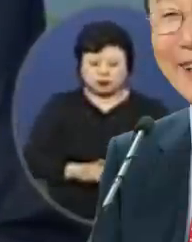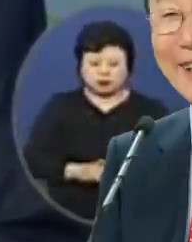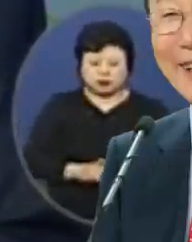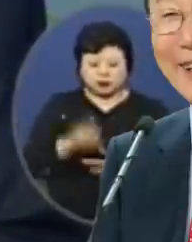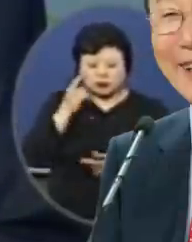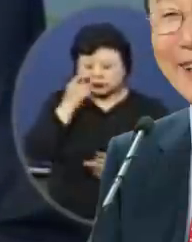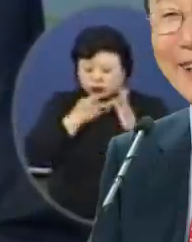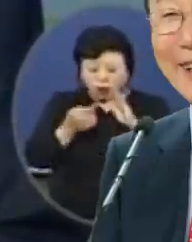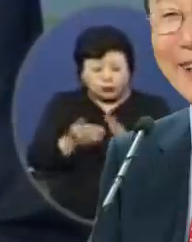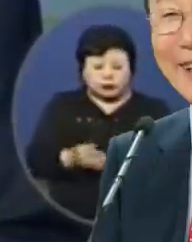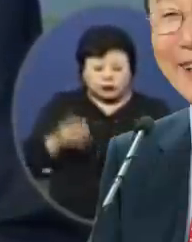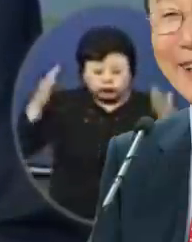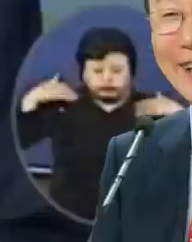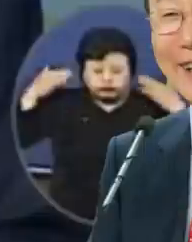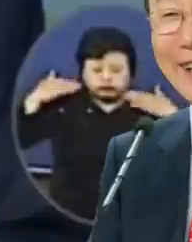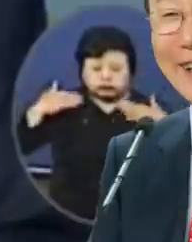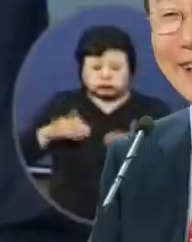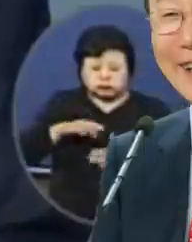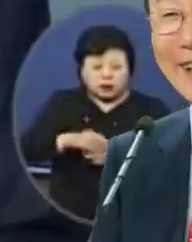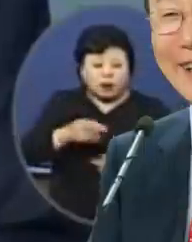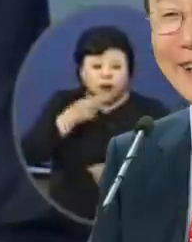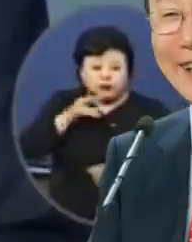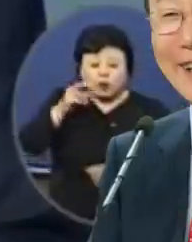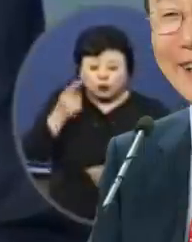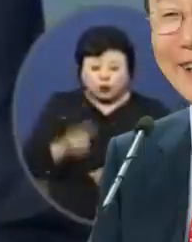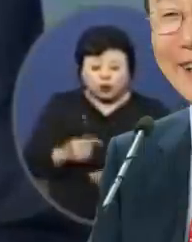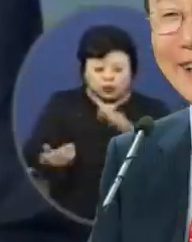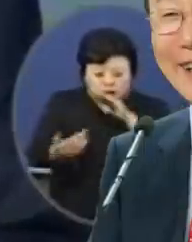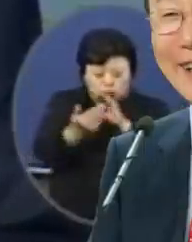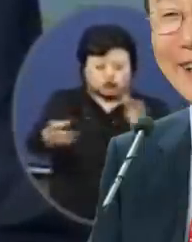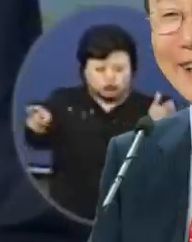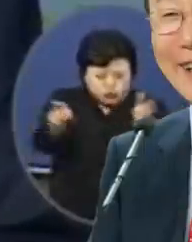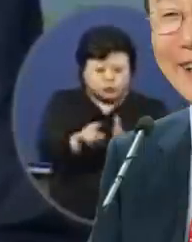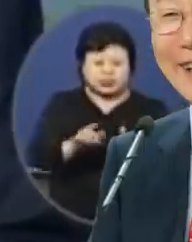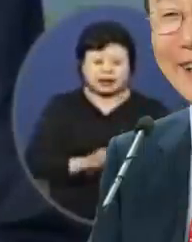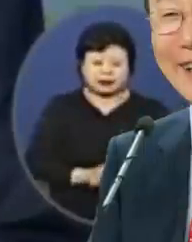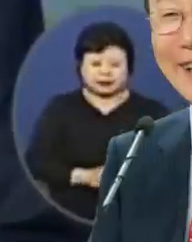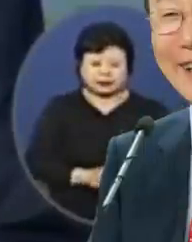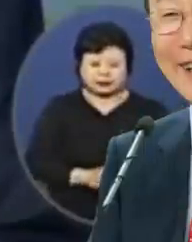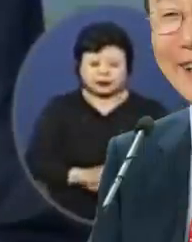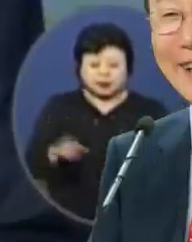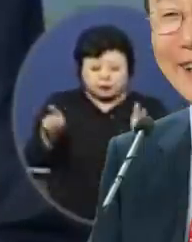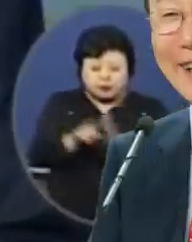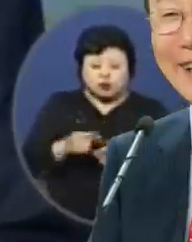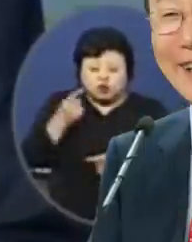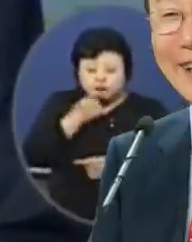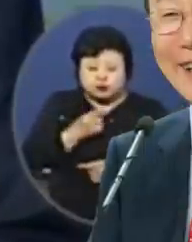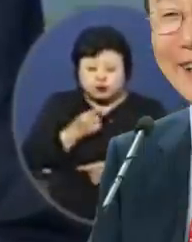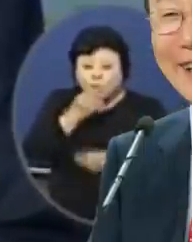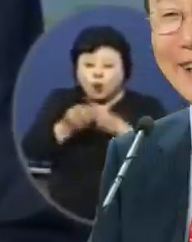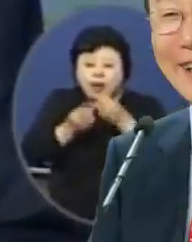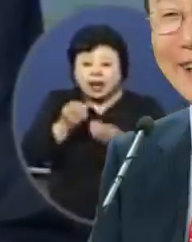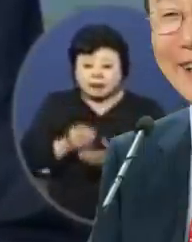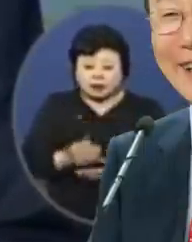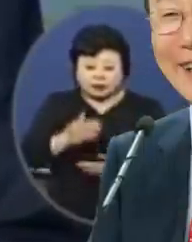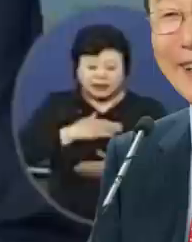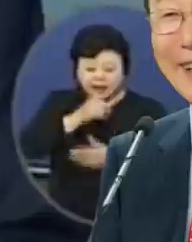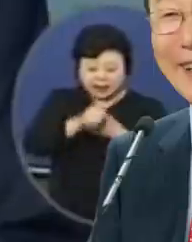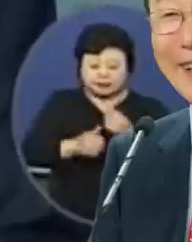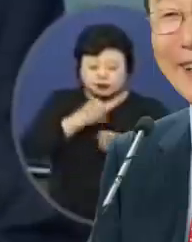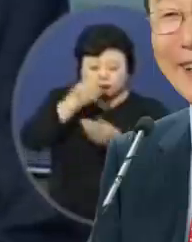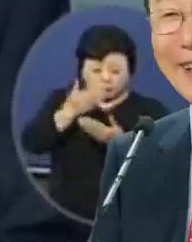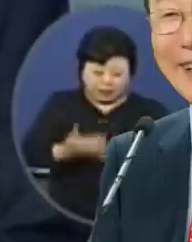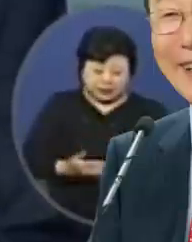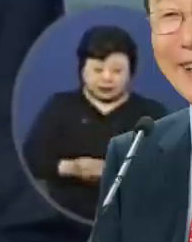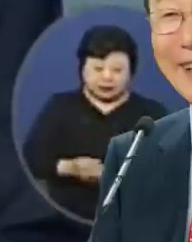눈에 아무 증거 안 보이고 귀에 아무 소리 안 들리고 손에 잡힌 게 없어도 이루어진 줄 믿습니다. 믿고 입술로 고백하고 나는 하나님의 축복을